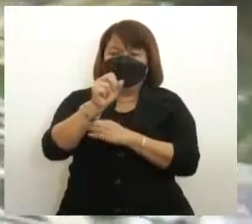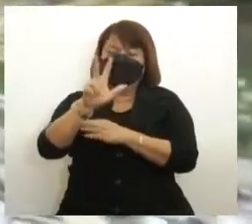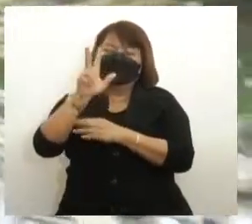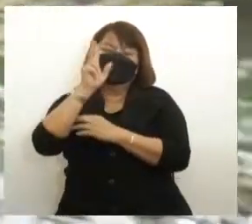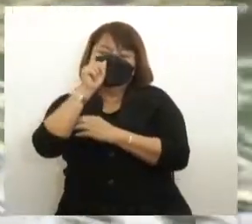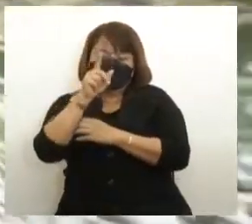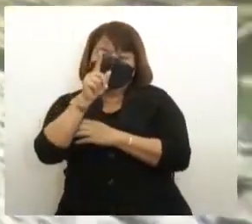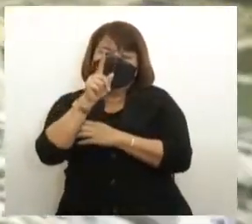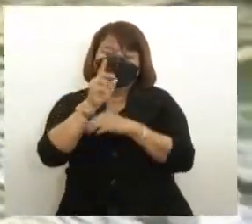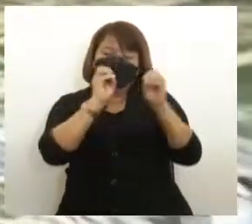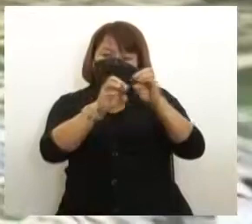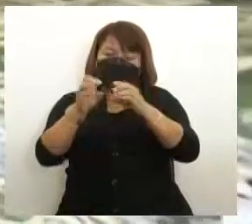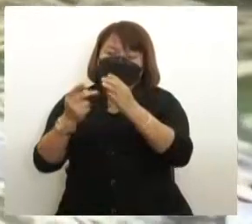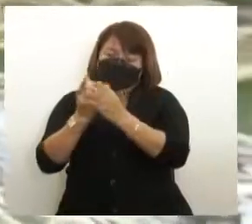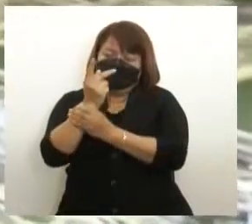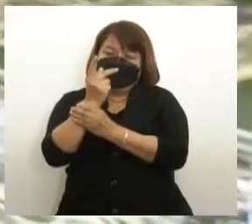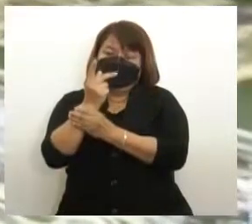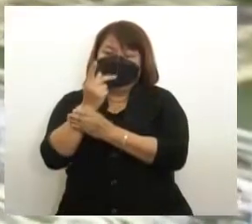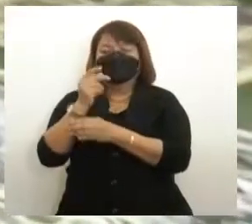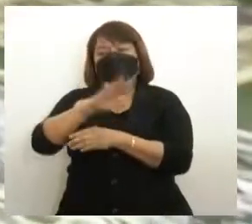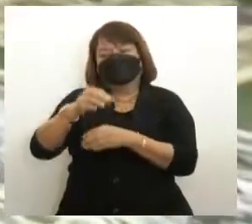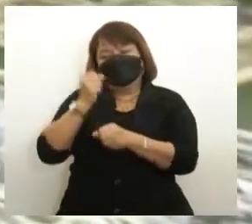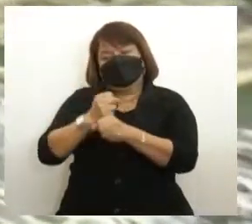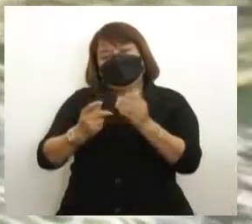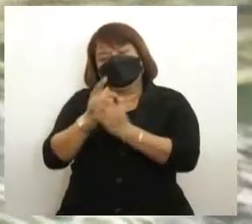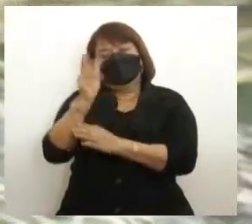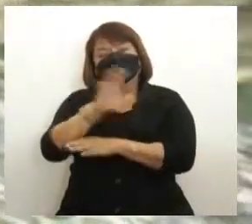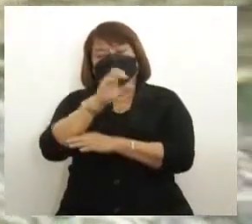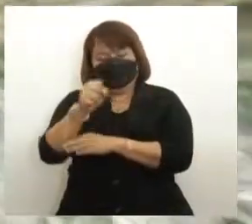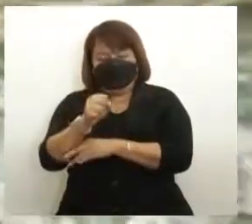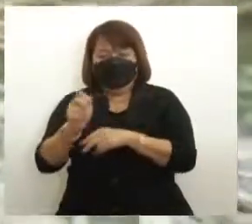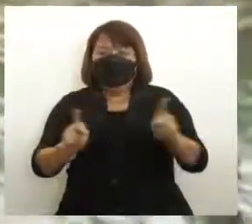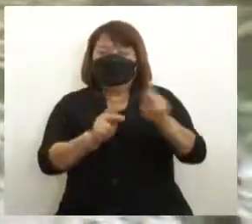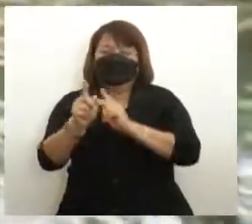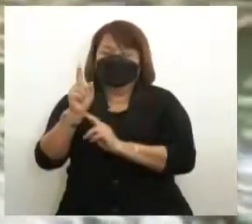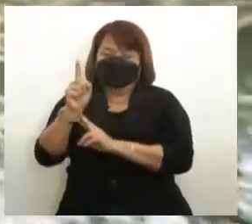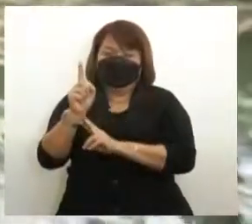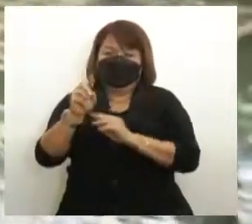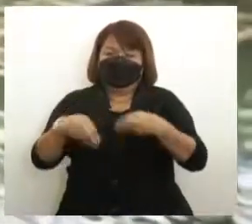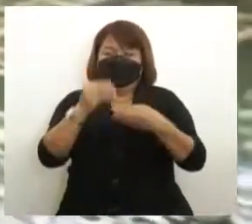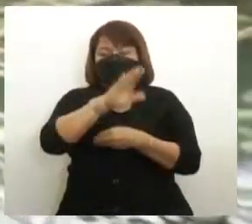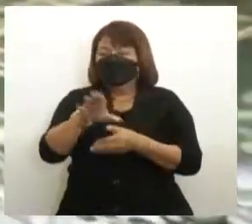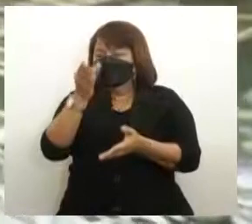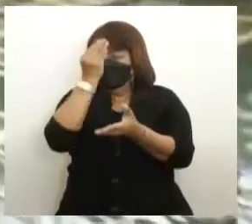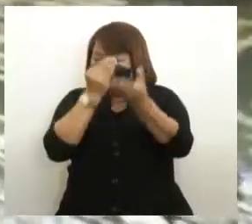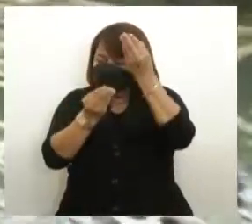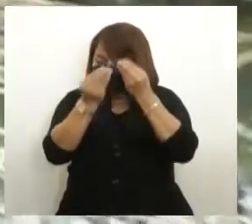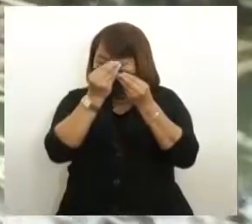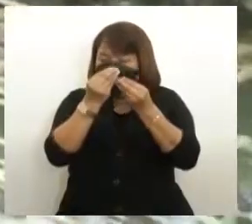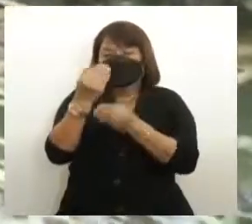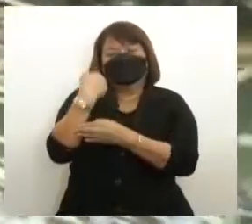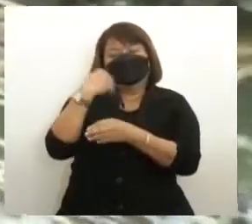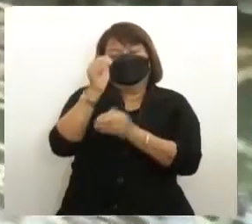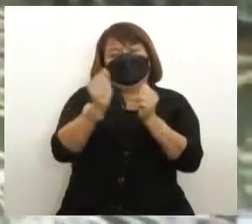อนเกษตรแล้วให้เด็กไปทำเกษตรไม่ใช่นะครับเราเป็นกิจกรรมหรือโครงการหนึ่งเท่านั้นเพื่อให้เด็กมาเรียนรู้สิ่งที่จะเกิดกับเด็กก็คือ